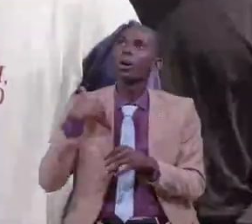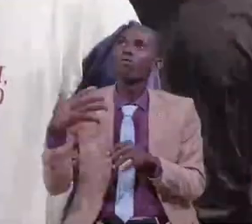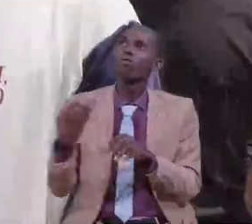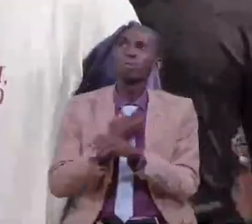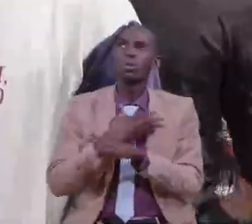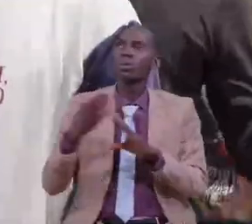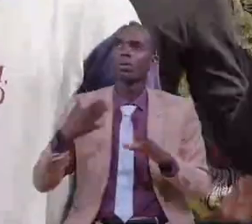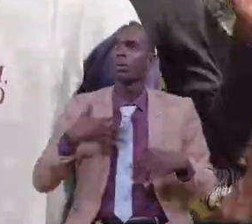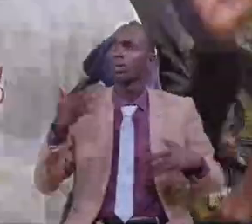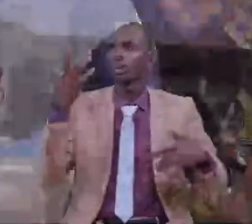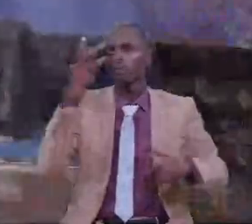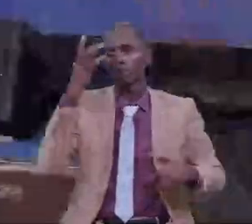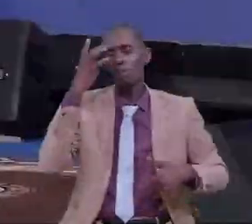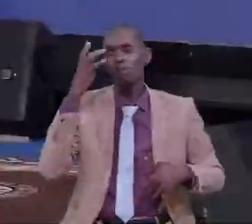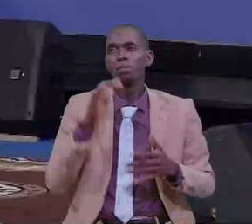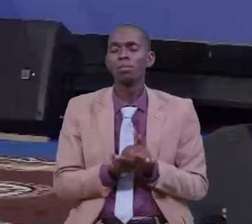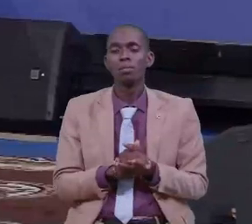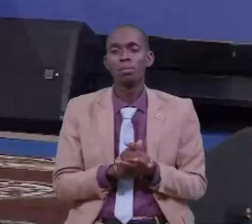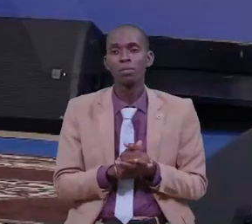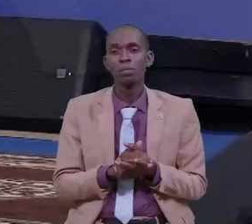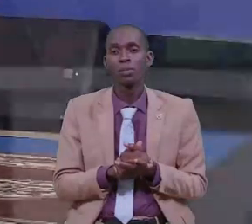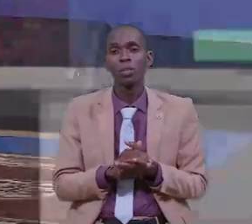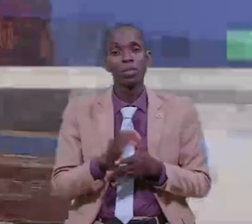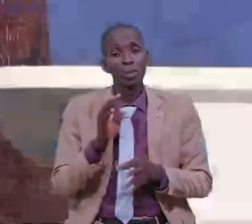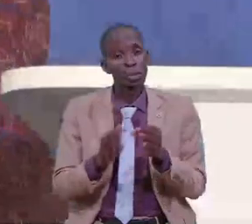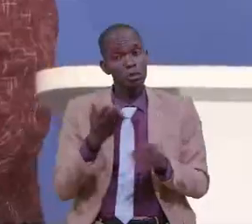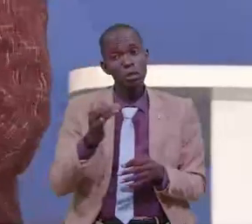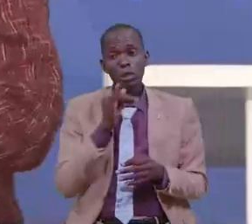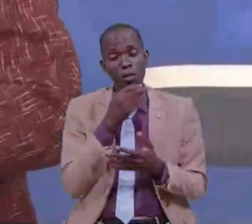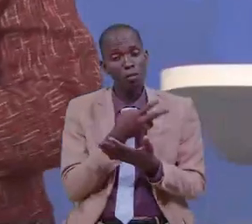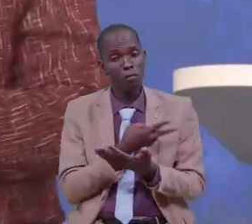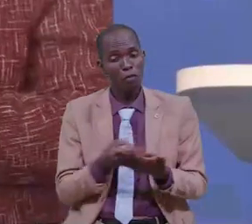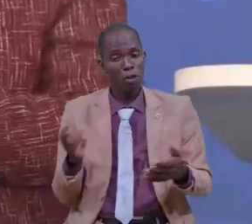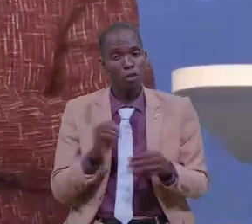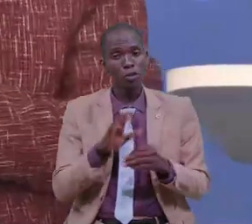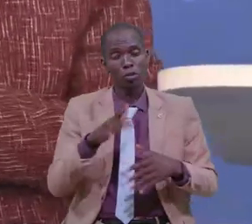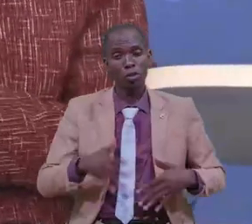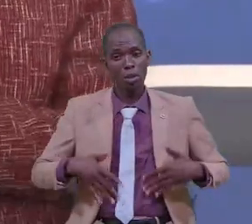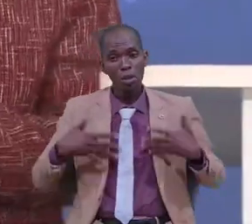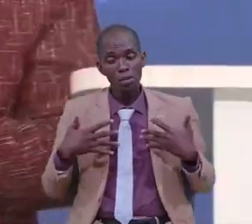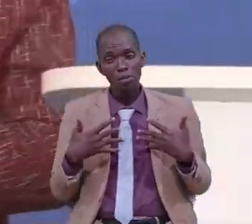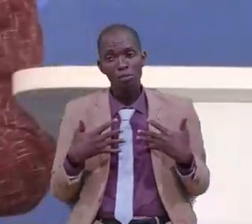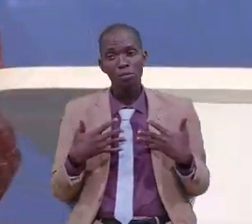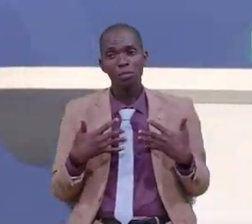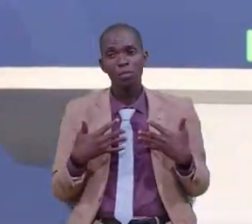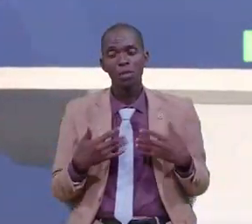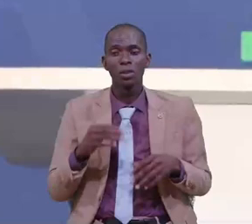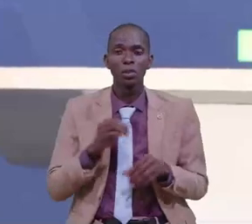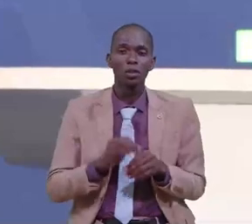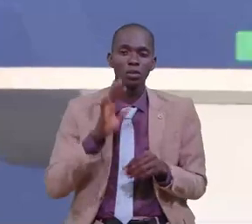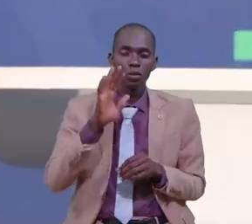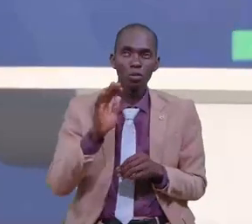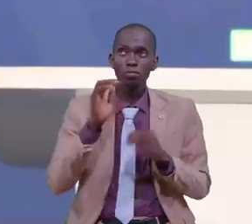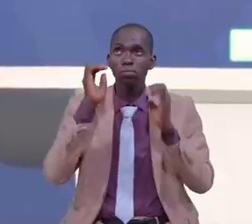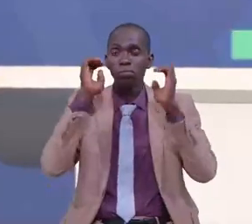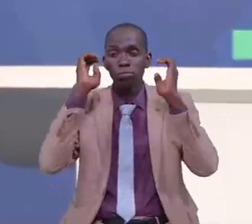maladie. S'il y a l'échec dans ta vie, dans ta vie morale, dans